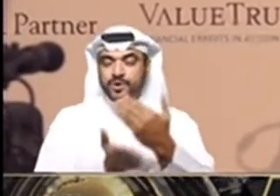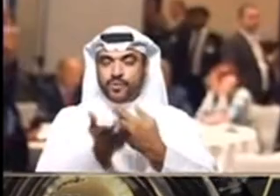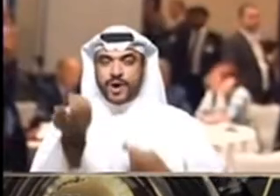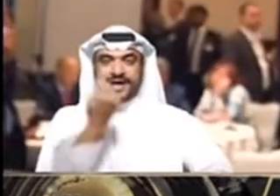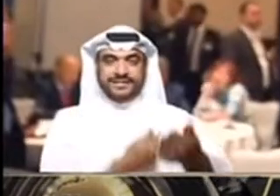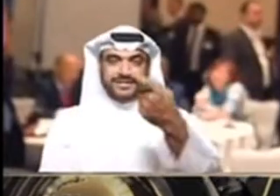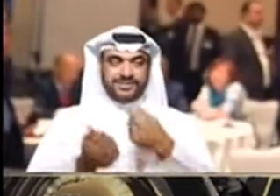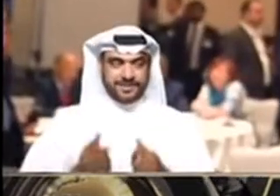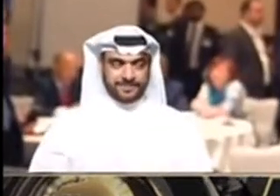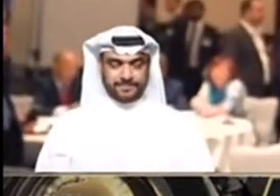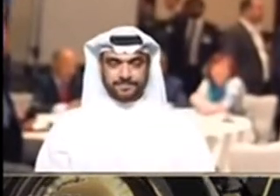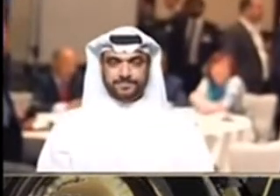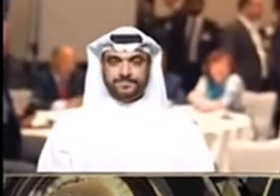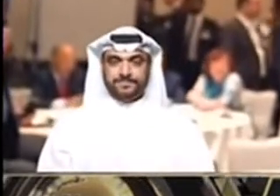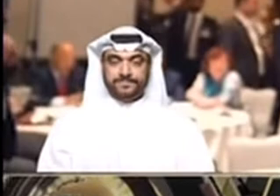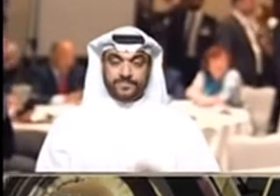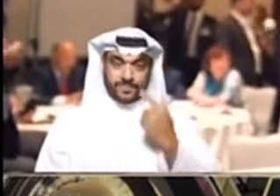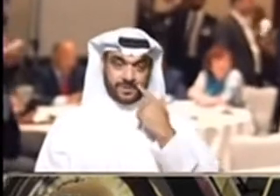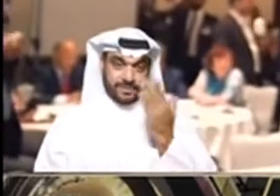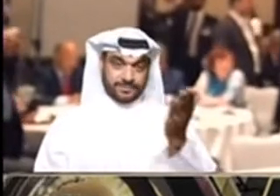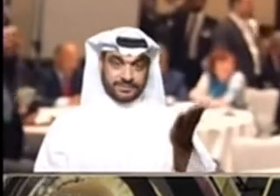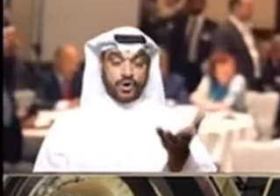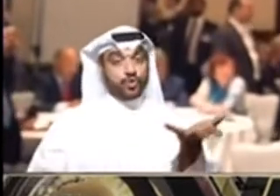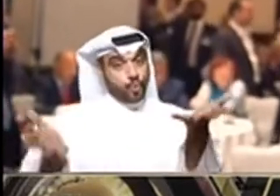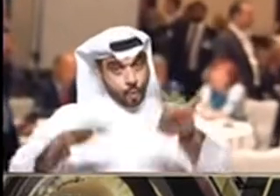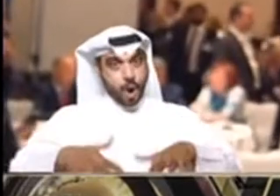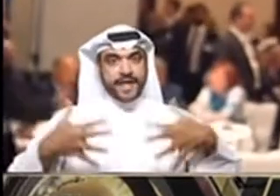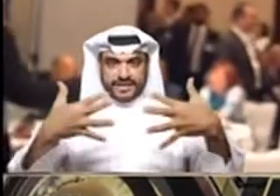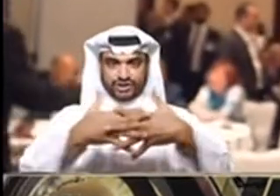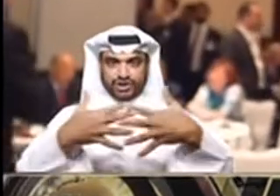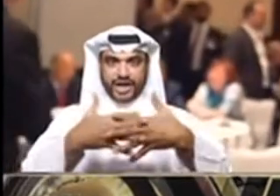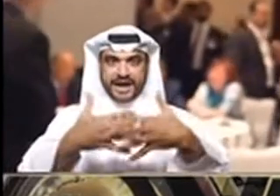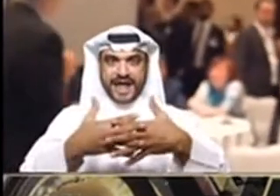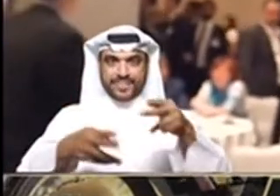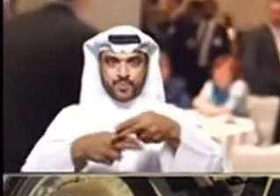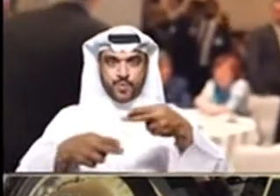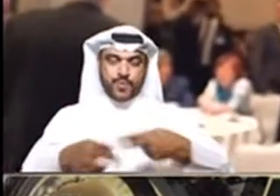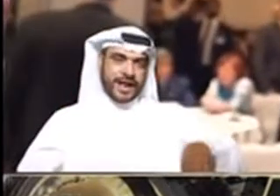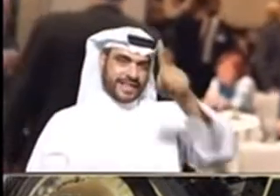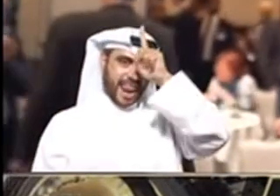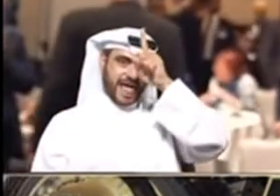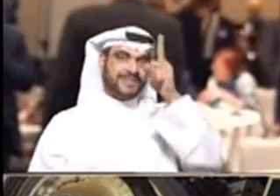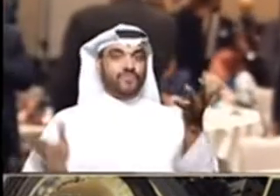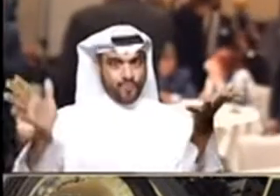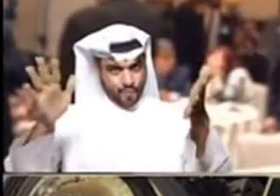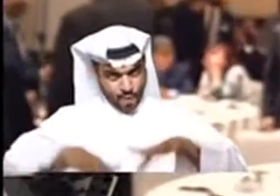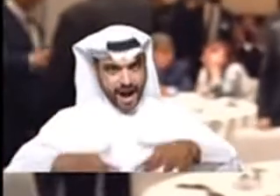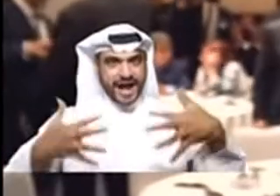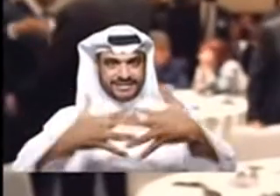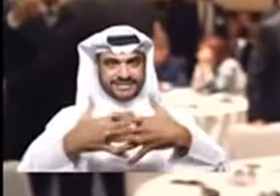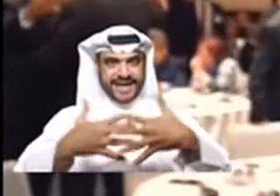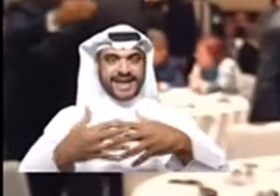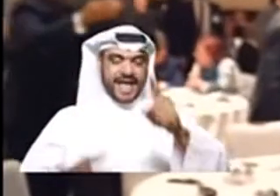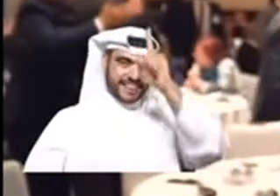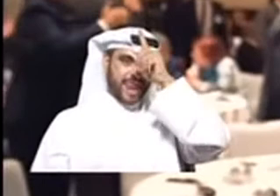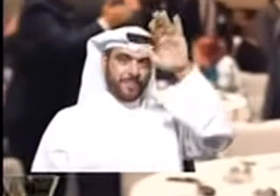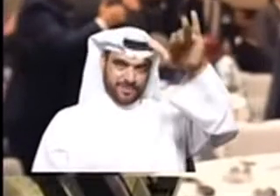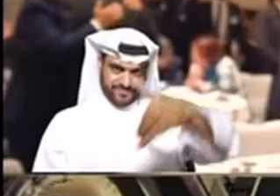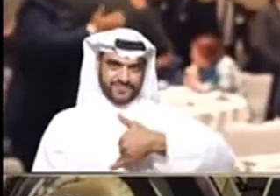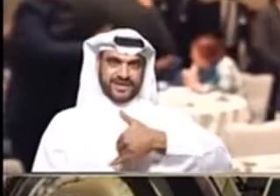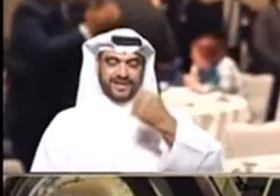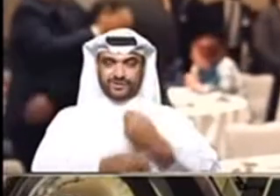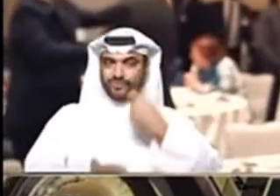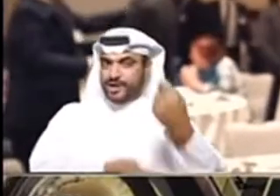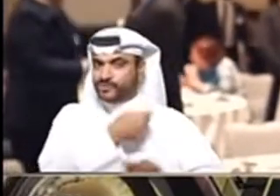البلدين. There are lots of German companies being involved in important projects. هناك العديد من الشركات الألمانية التي تعمل